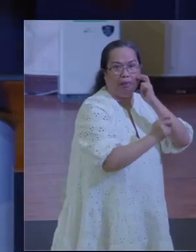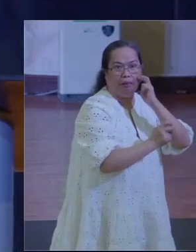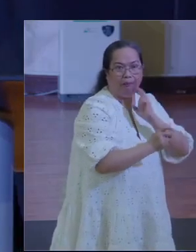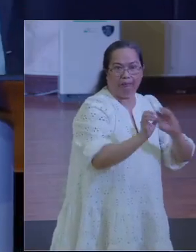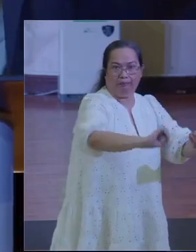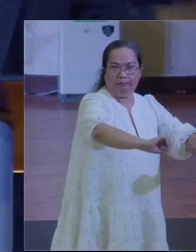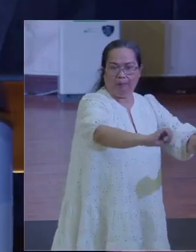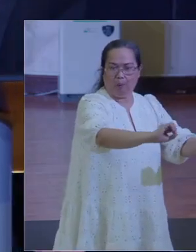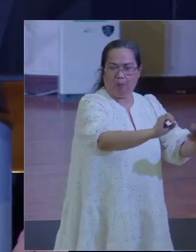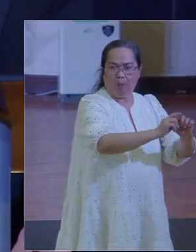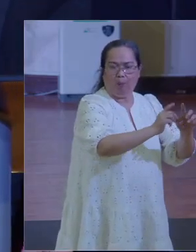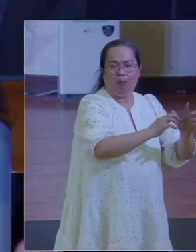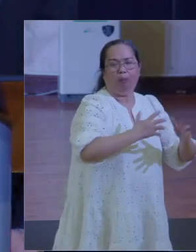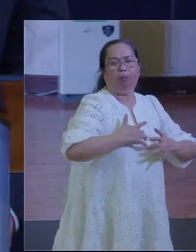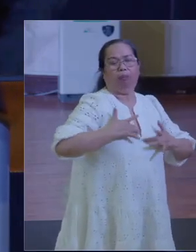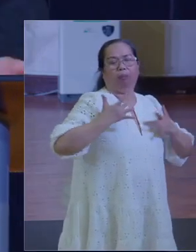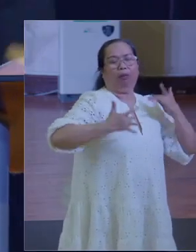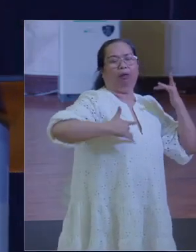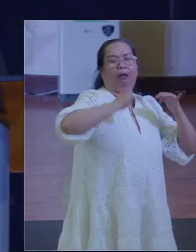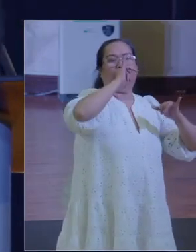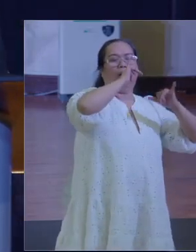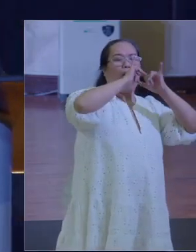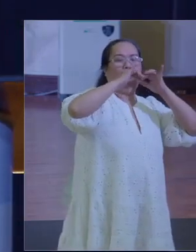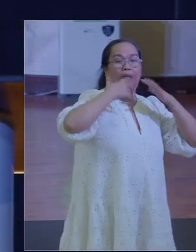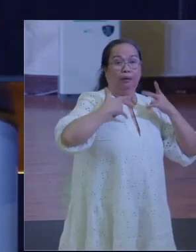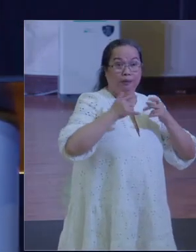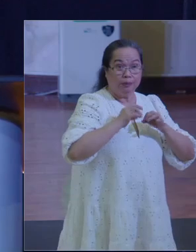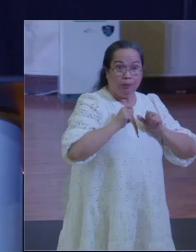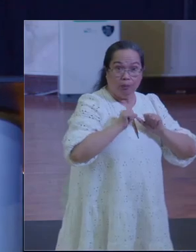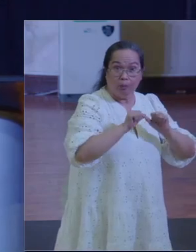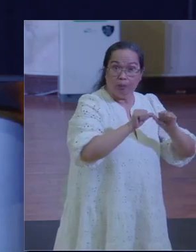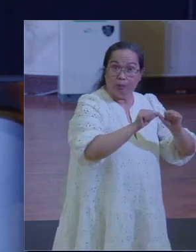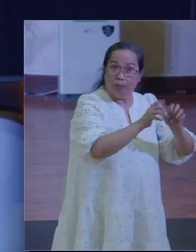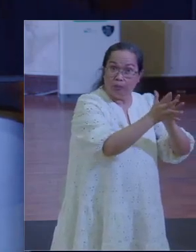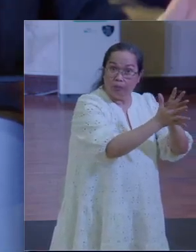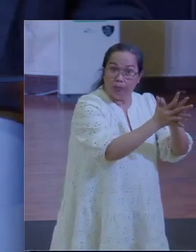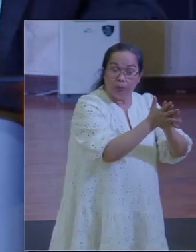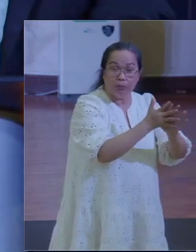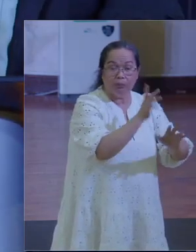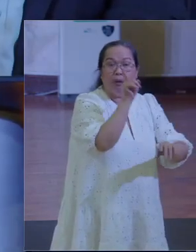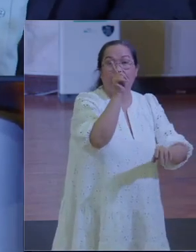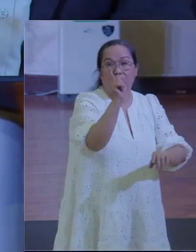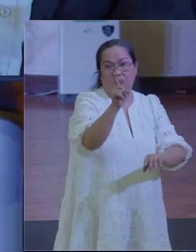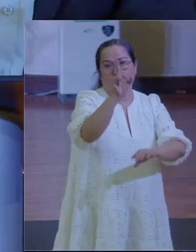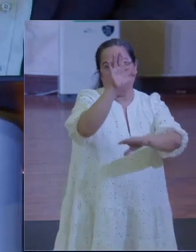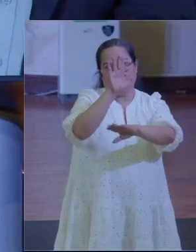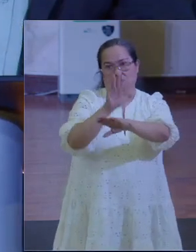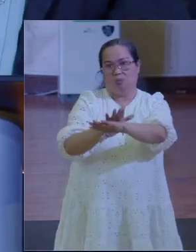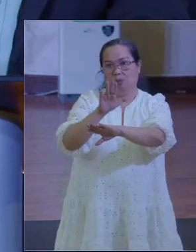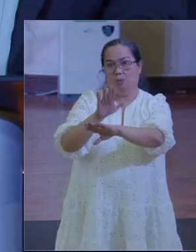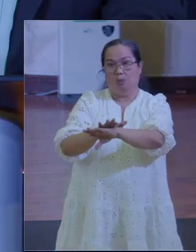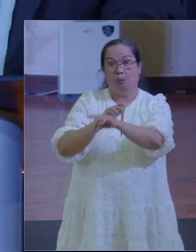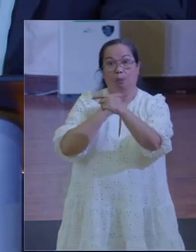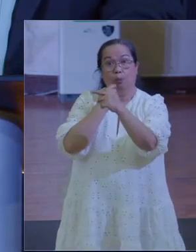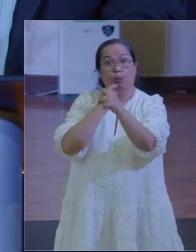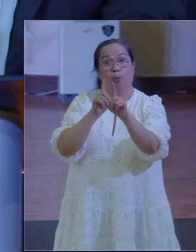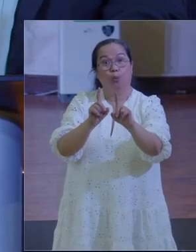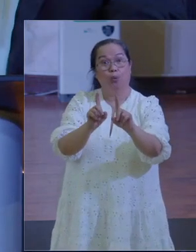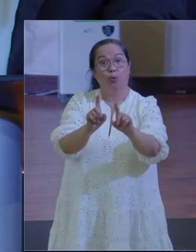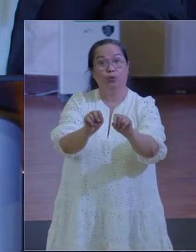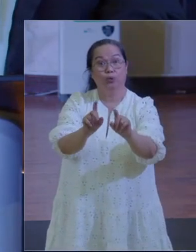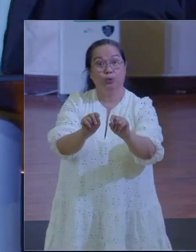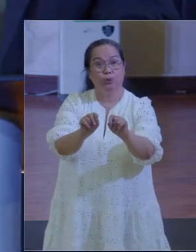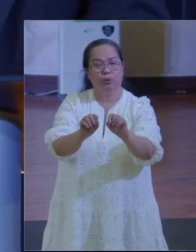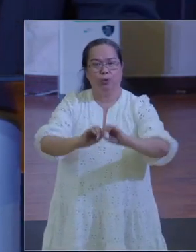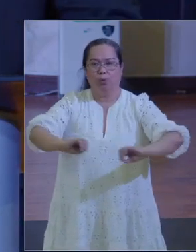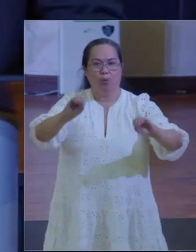walang habas na pagsasaya, at iba pang katulad nito. Muli kayong binabalaan, ang gumagawa ng mga ito ay hindi